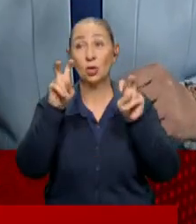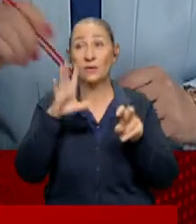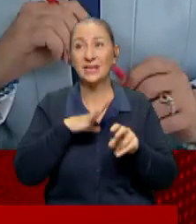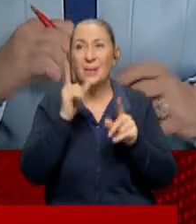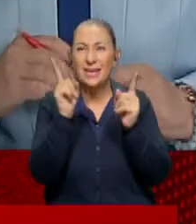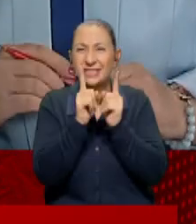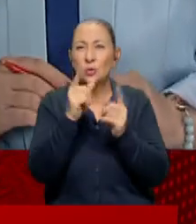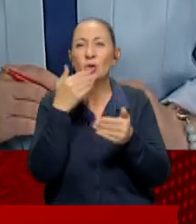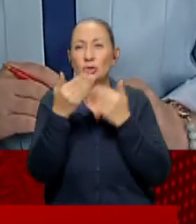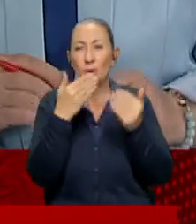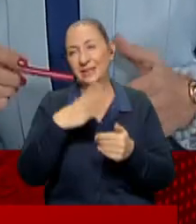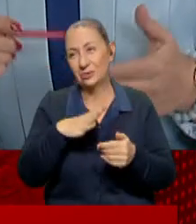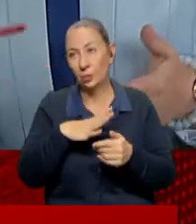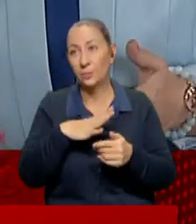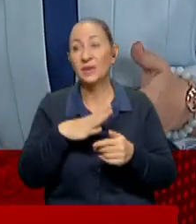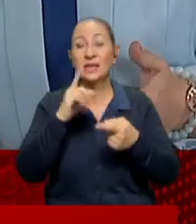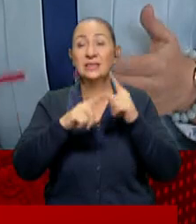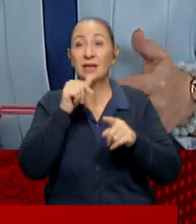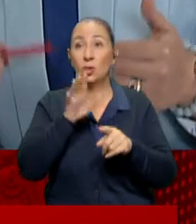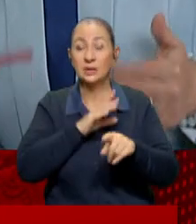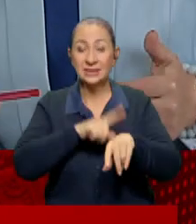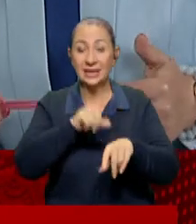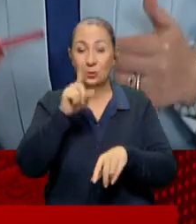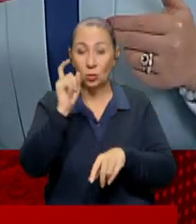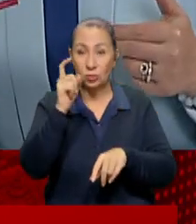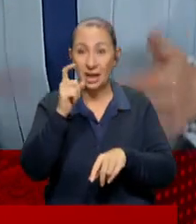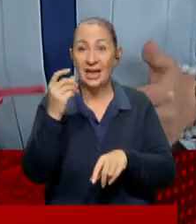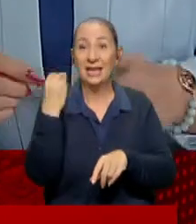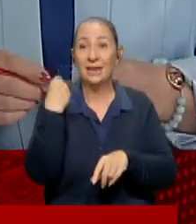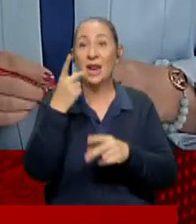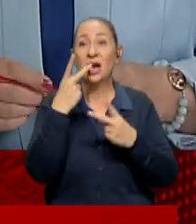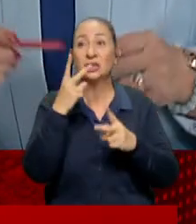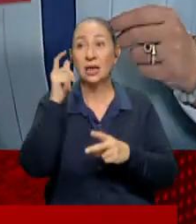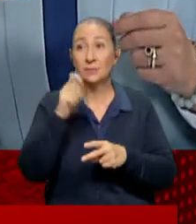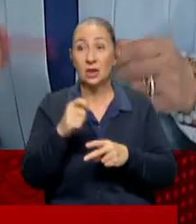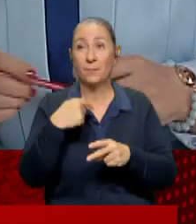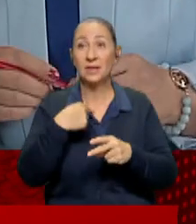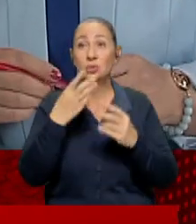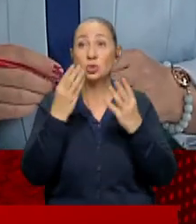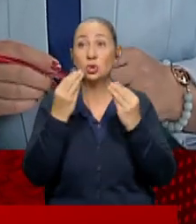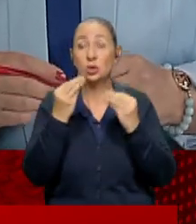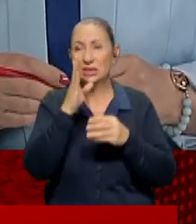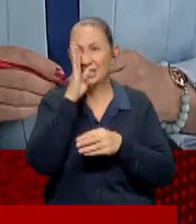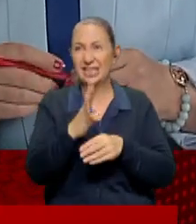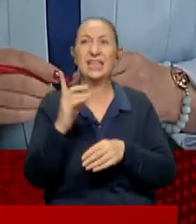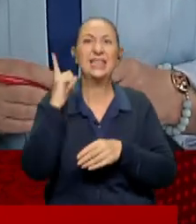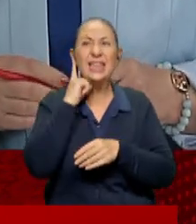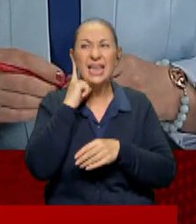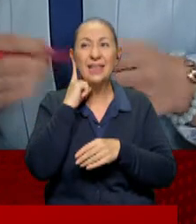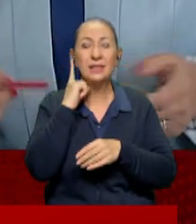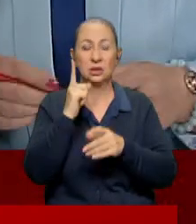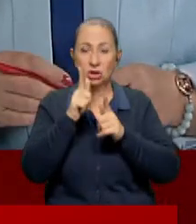vardı. Hemen kısacık onu da vereyim. Kılıçdaroğlu saat 21'de yeni bir açıklama yapacağım. Beni çok ciddiyetle